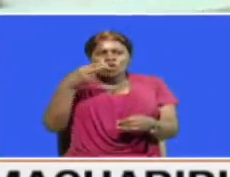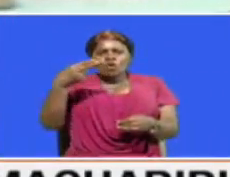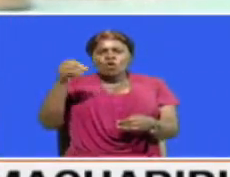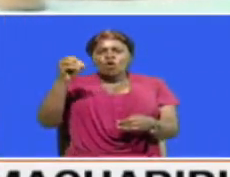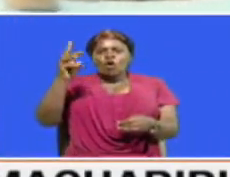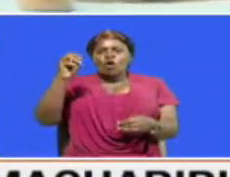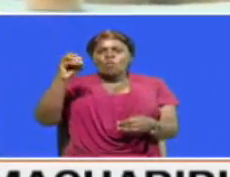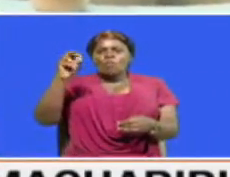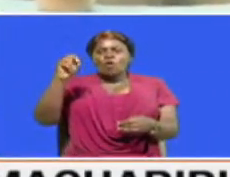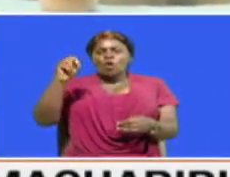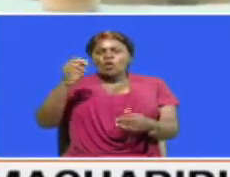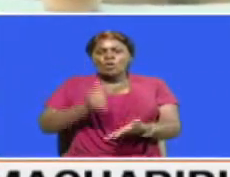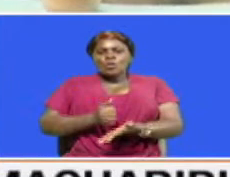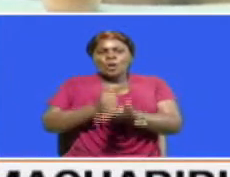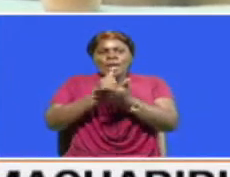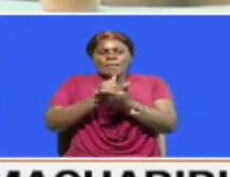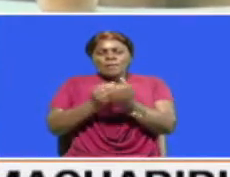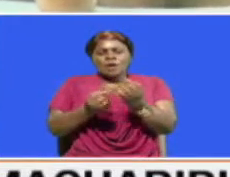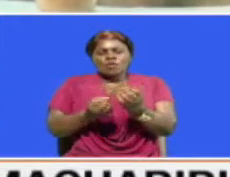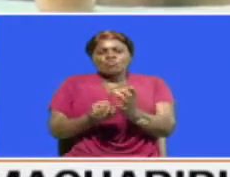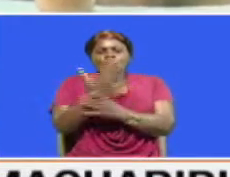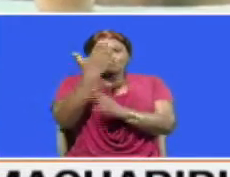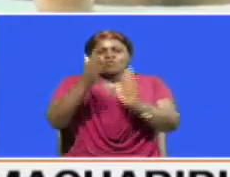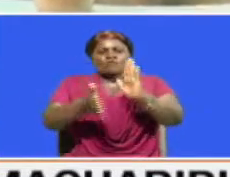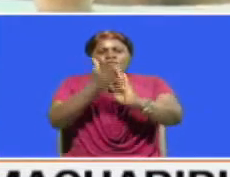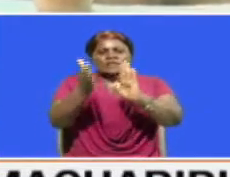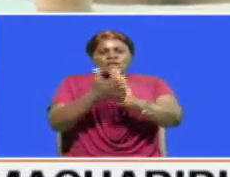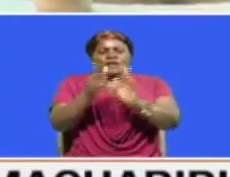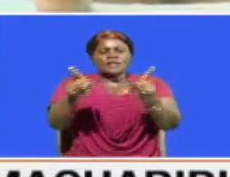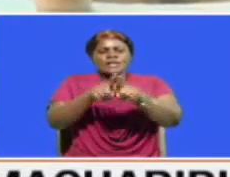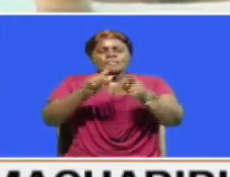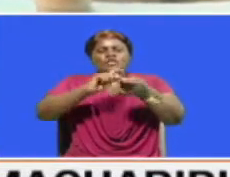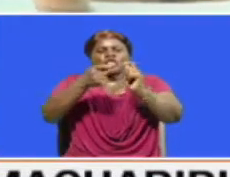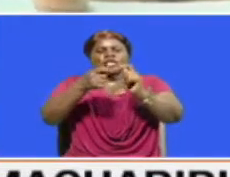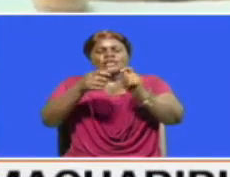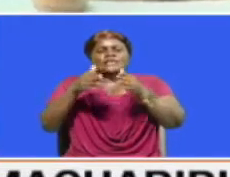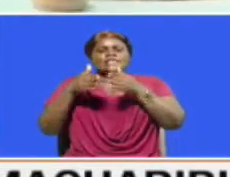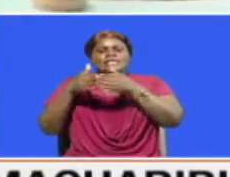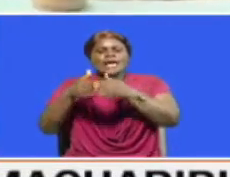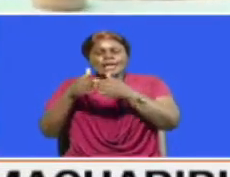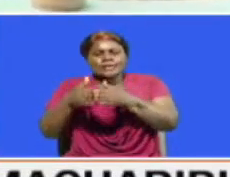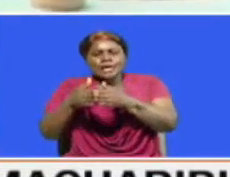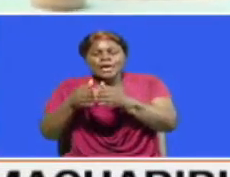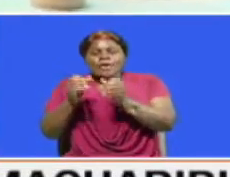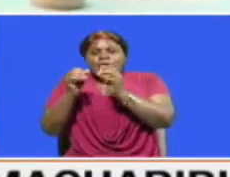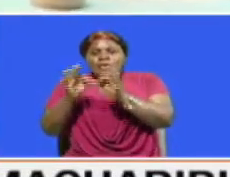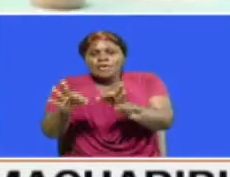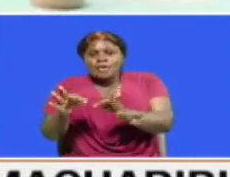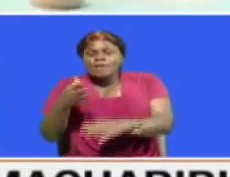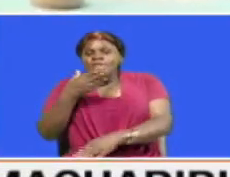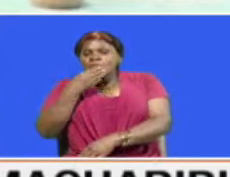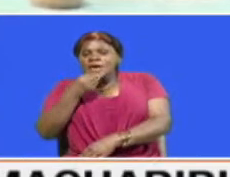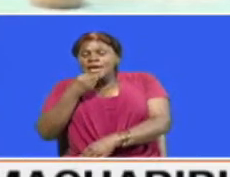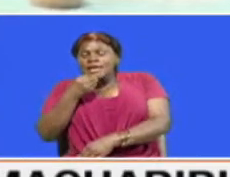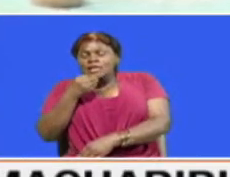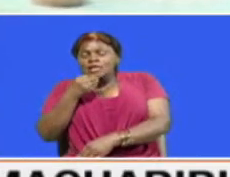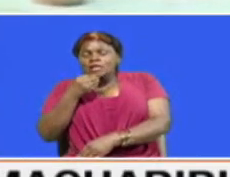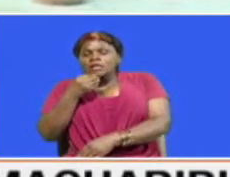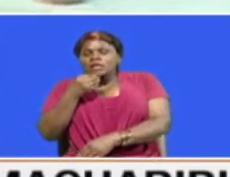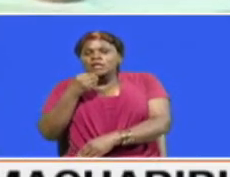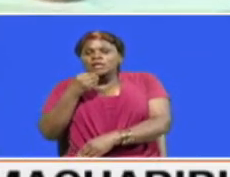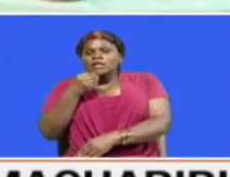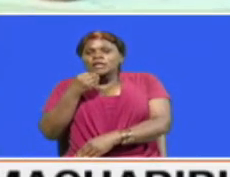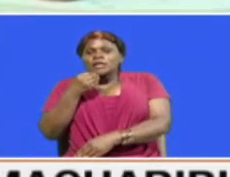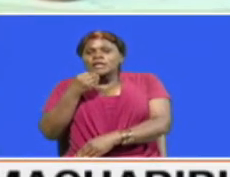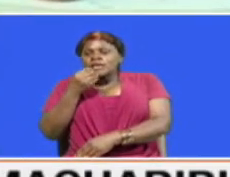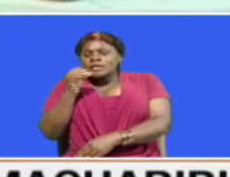ambaye itatusaidia kukua haraka na pia kureverse the sex. Ziwe male alone. Why male